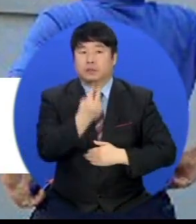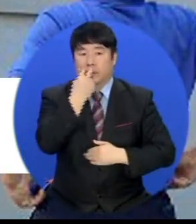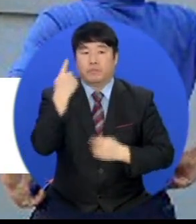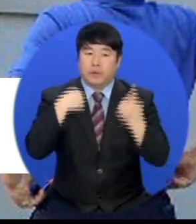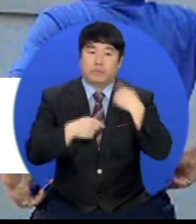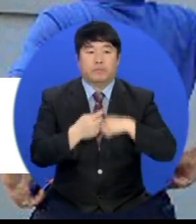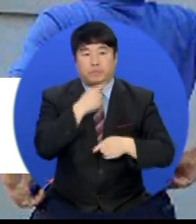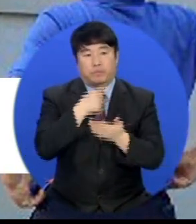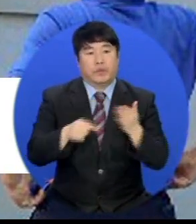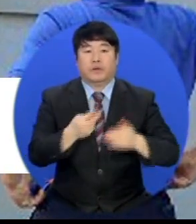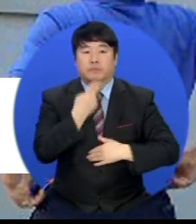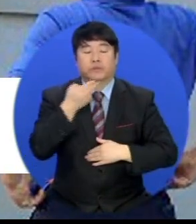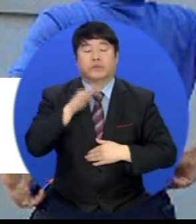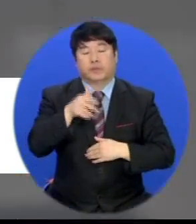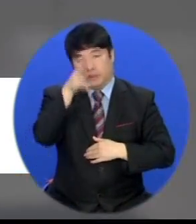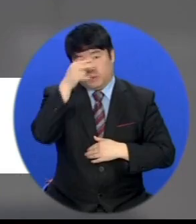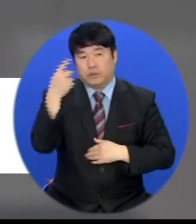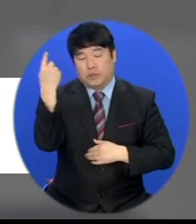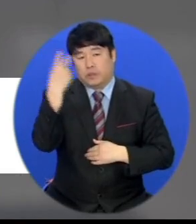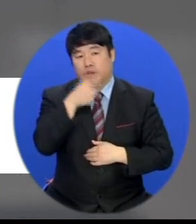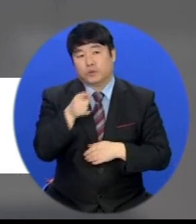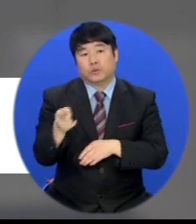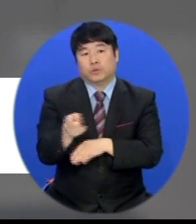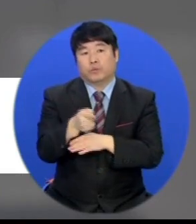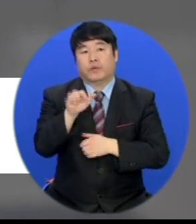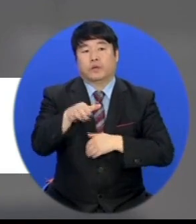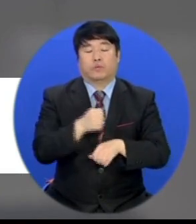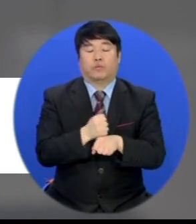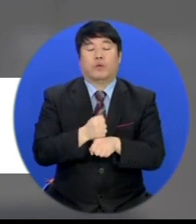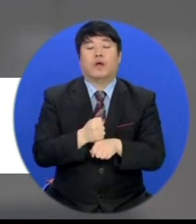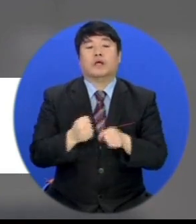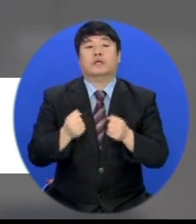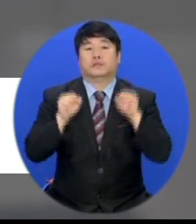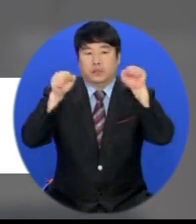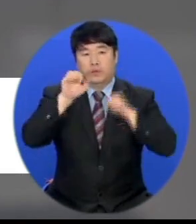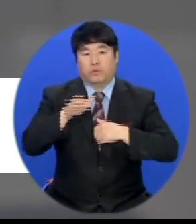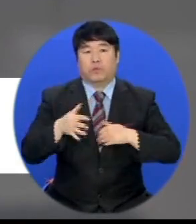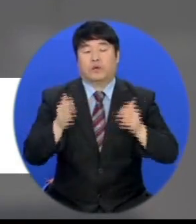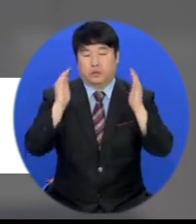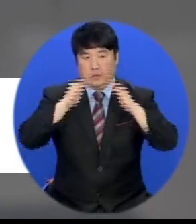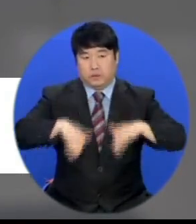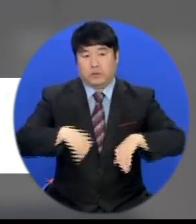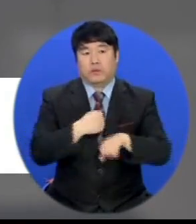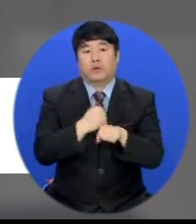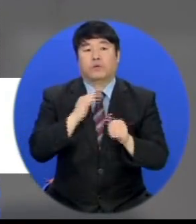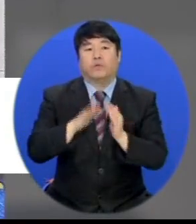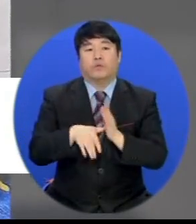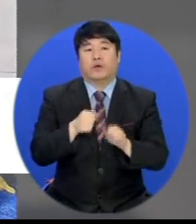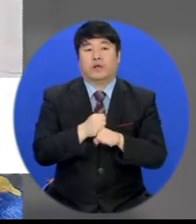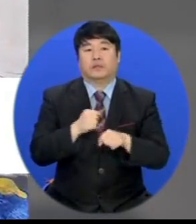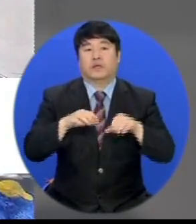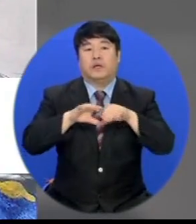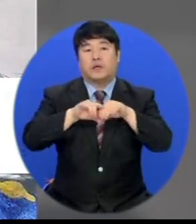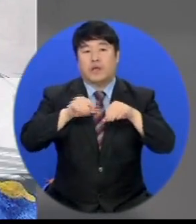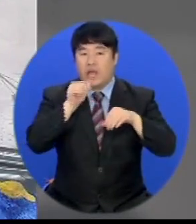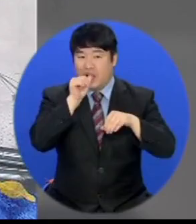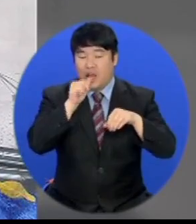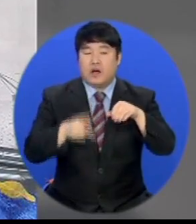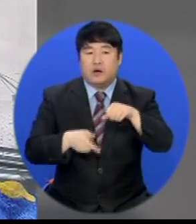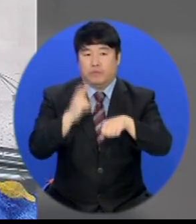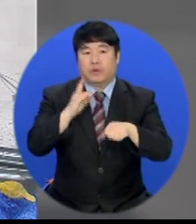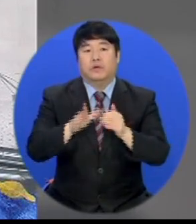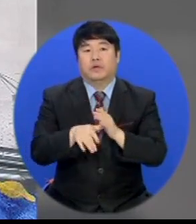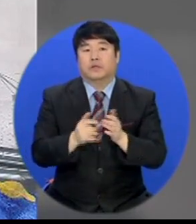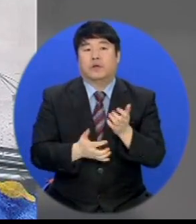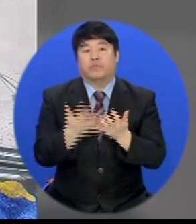않았습니다. 경찰과 소방당국은 체육관 철거 작업 도중 철골을 자르는 과정에서 튄 불꽃이 우레탄